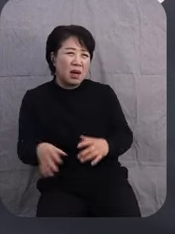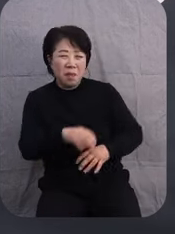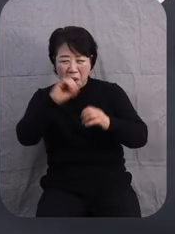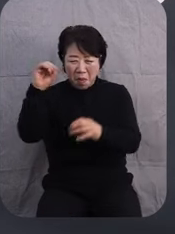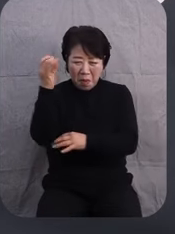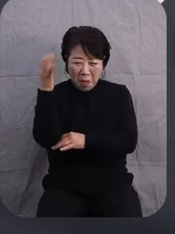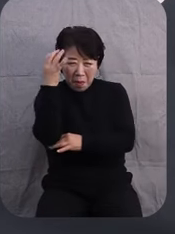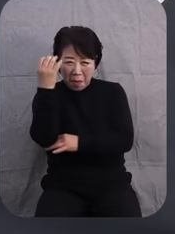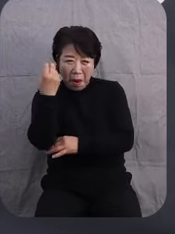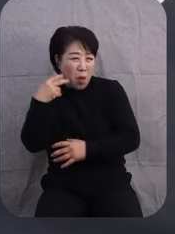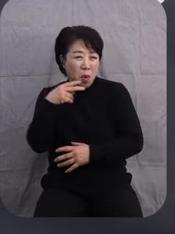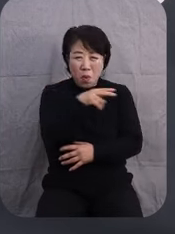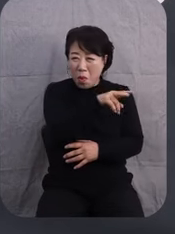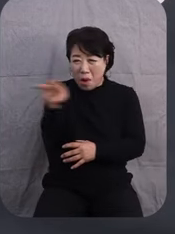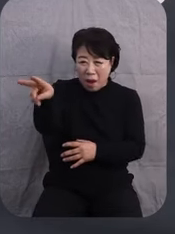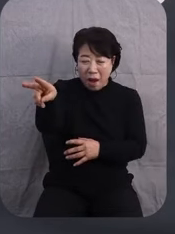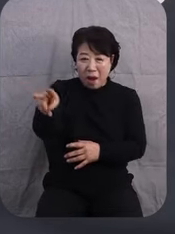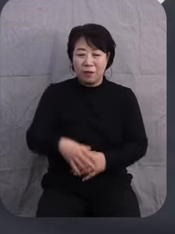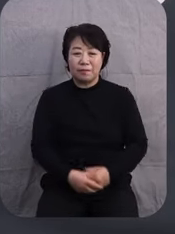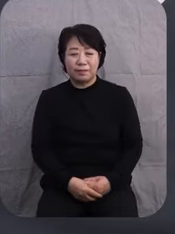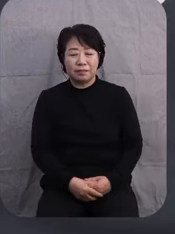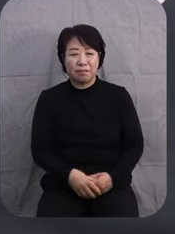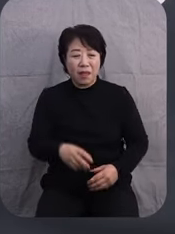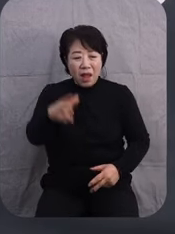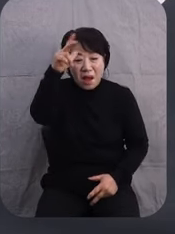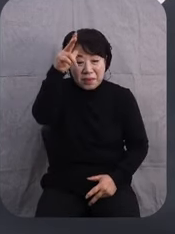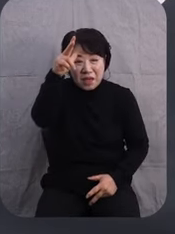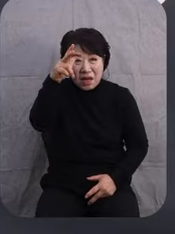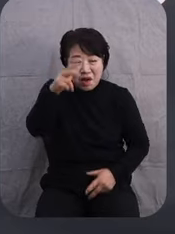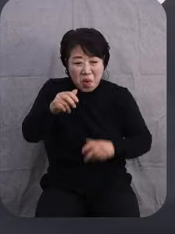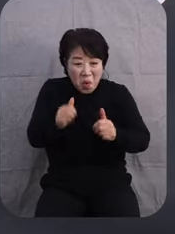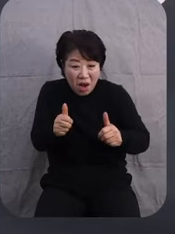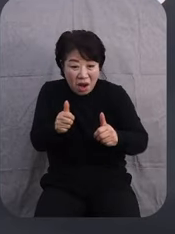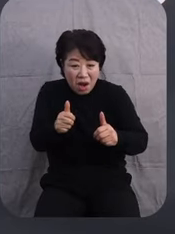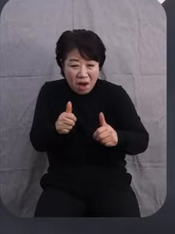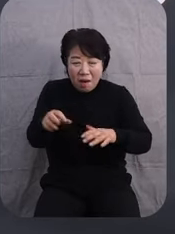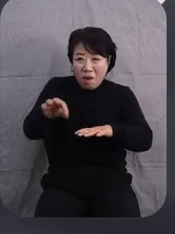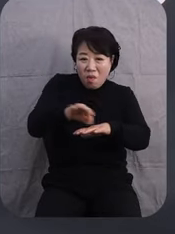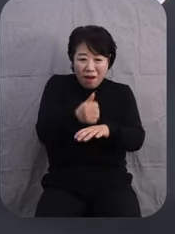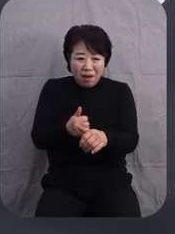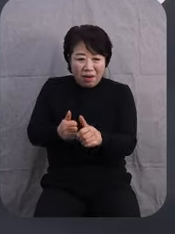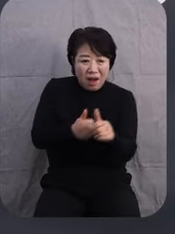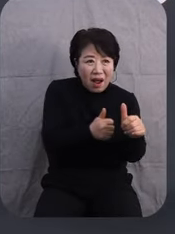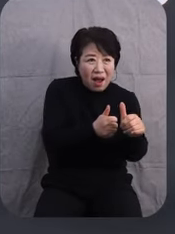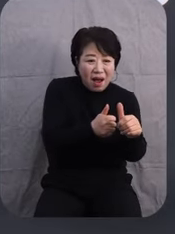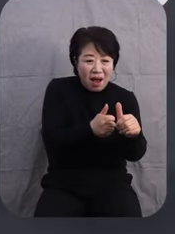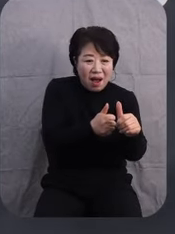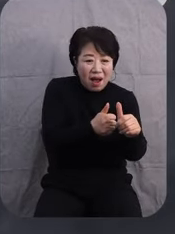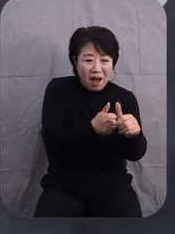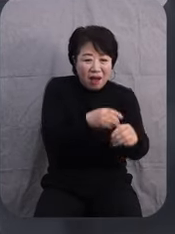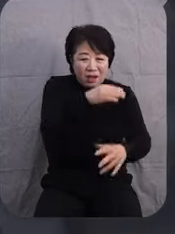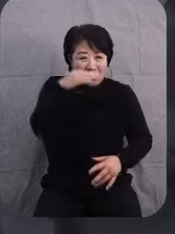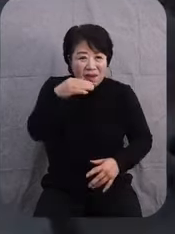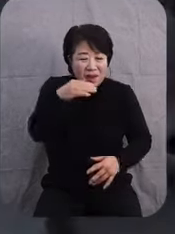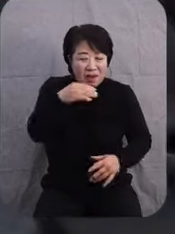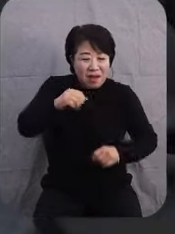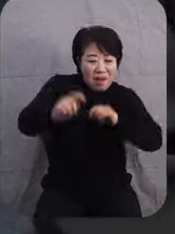돌려라. 검찰과 경찰은 왕을 따라 정의 실현 그 위에 칼을